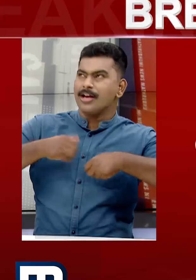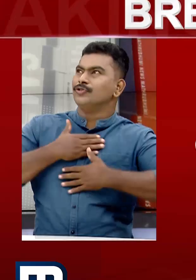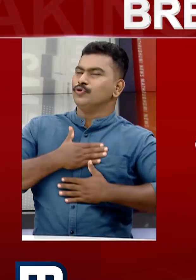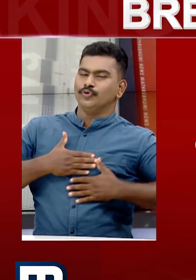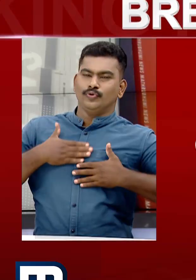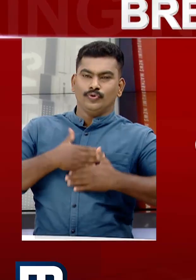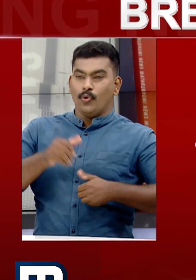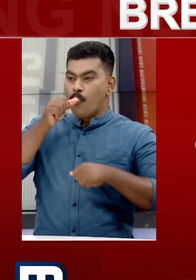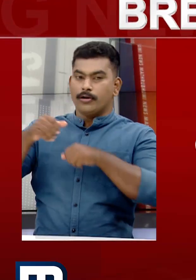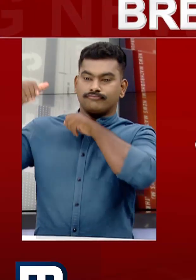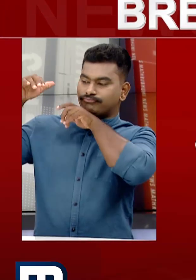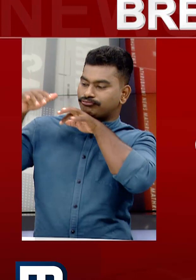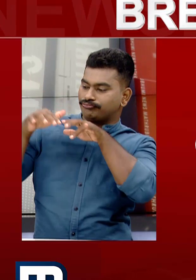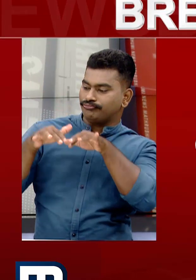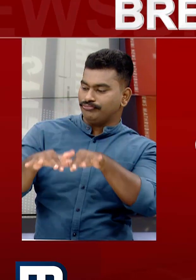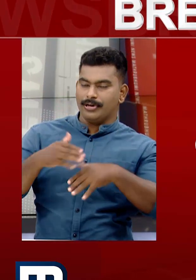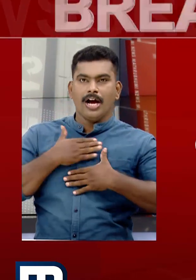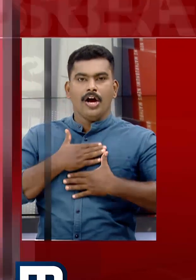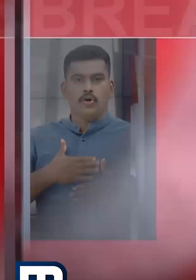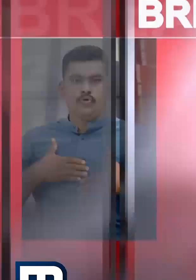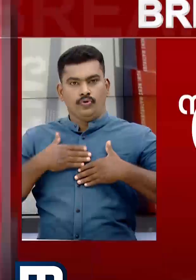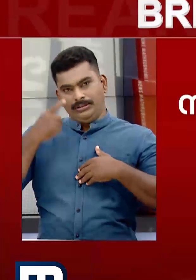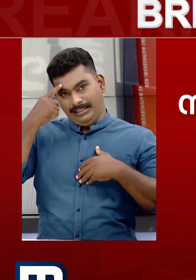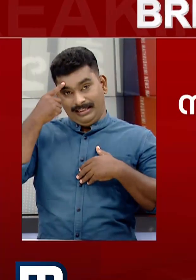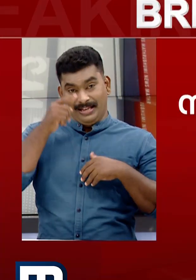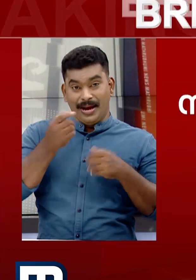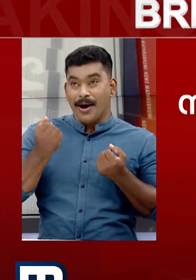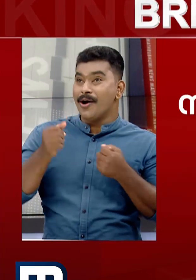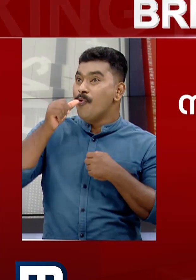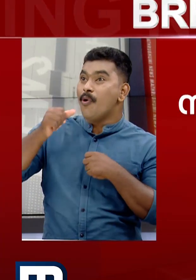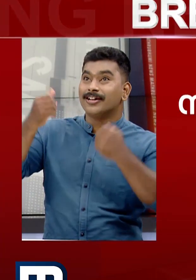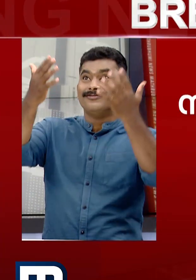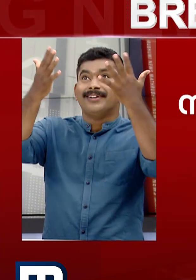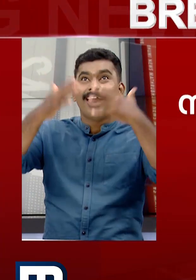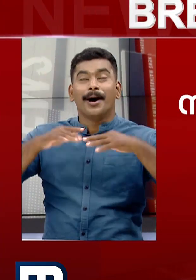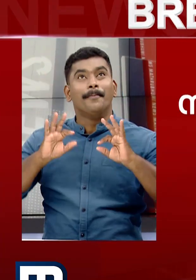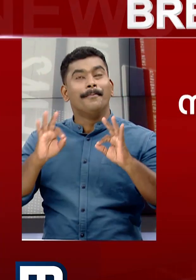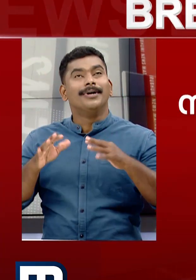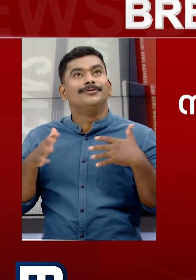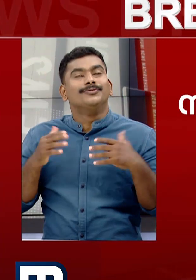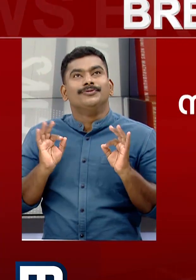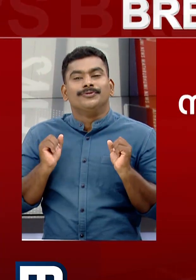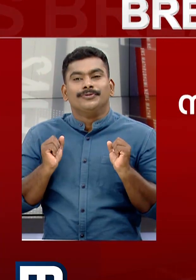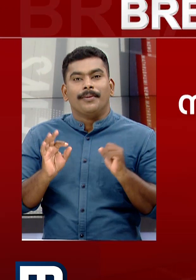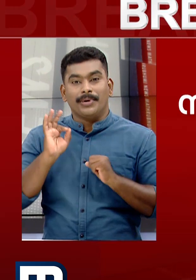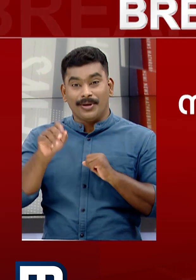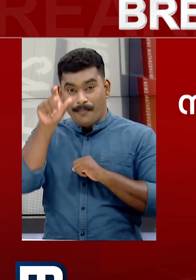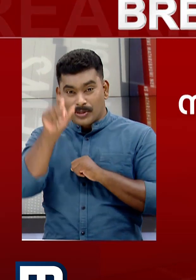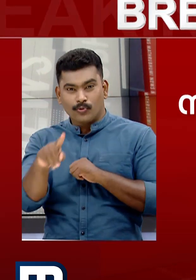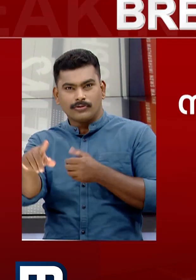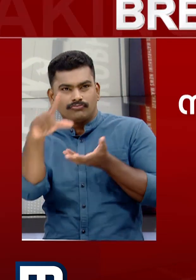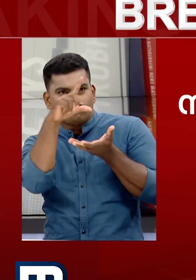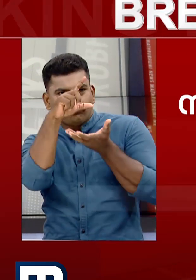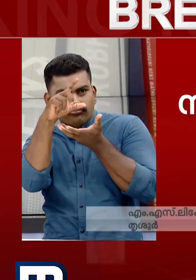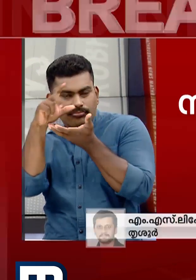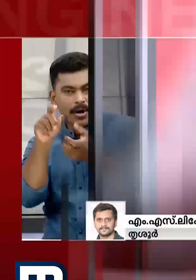ഉണ്ടാകുന്നത്. അല്പസമയം മുമ്പാണ് ഈ സംഭവം ഉണ്ടാകുന്നത്. അതായത് രണ്ടുപേർ വെള്ളത്തിലിറങ്ങുകയും മറ്റൊരാൾ ഫോട്ടോ എടുക്കുന്നതിനും മറ്റുമായി